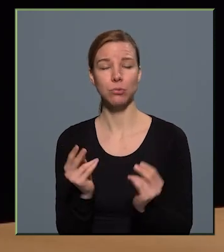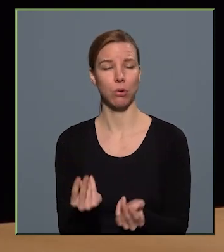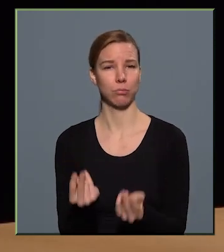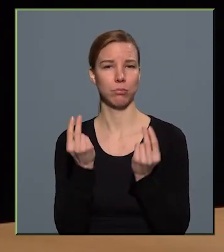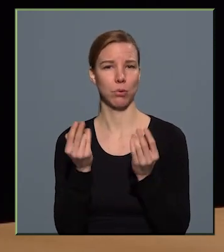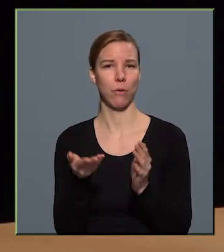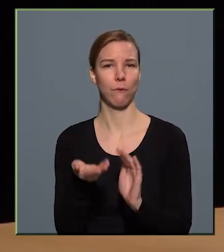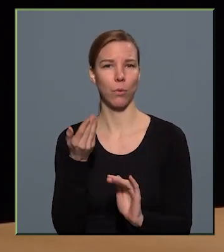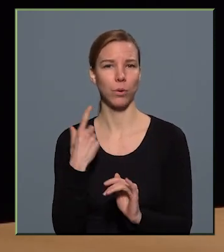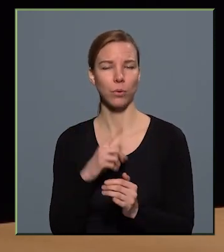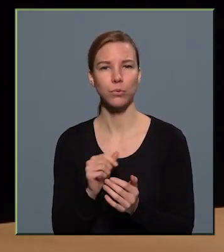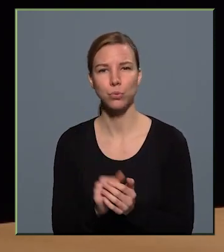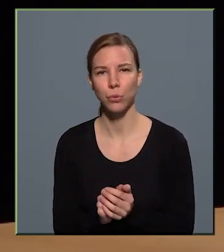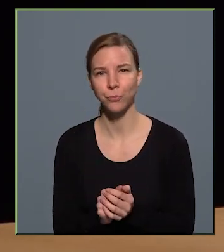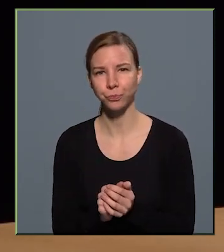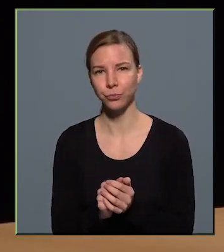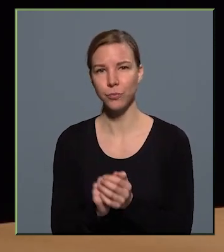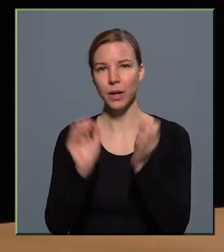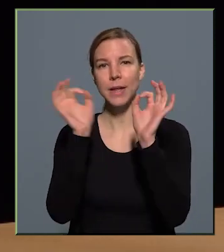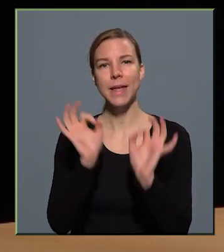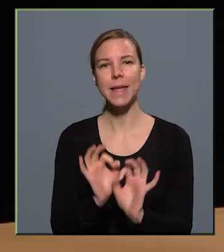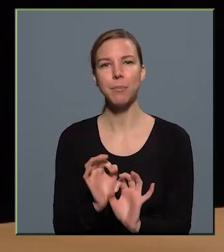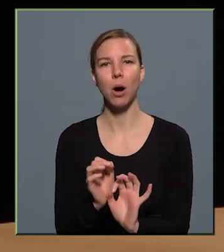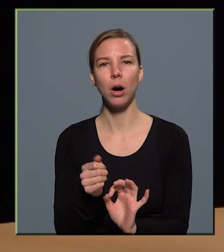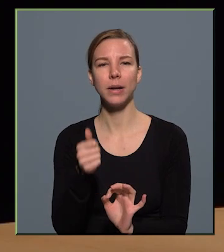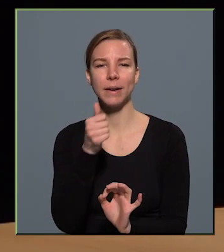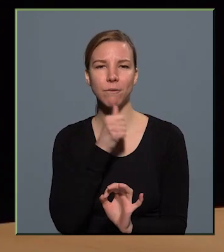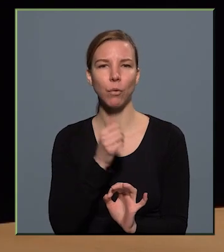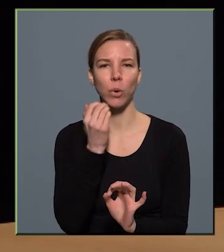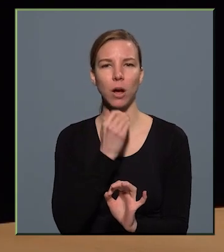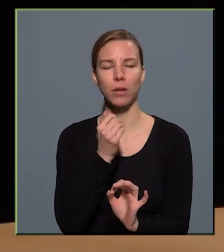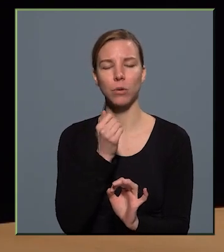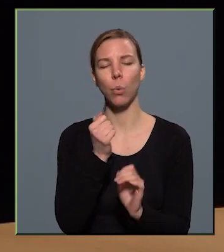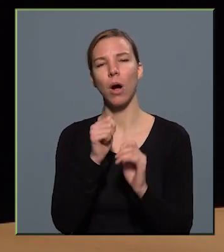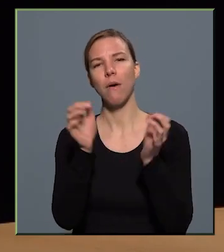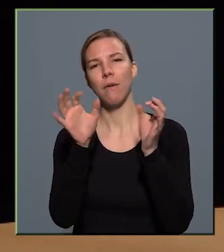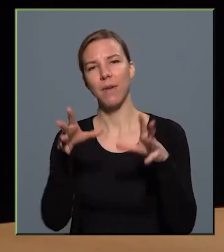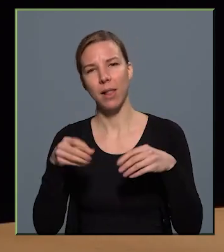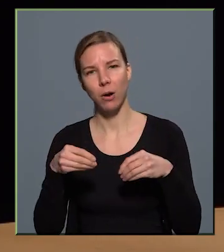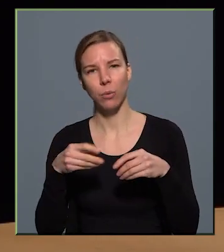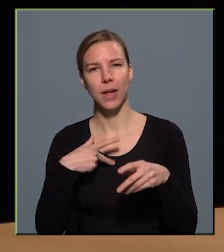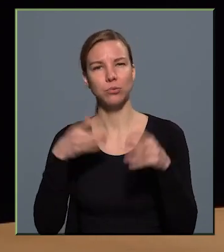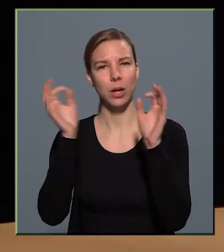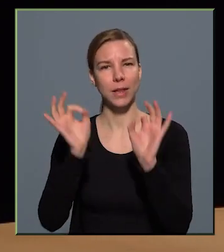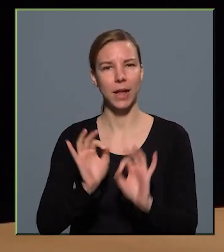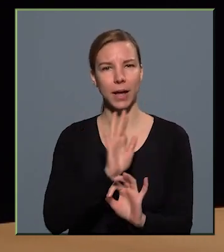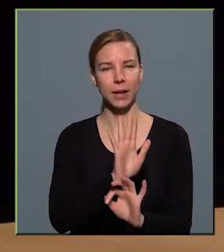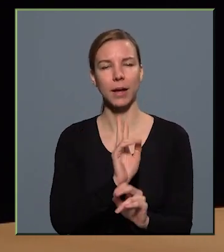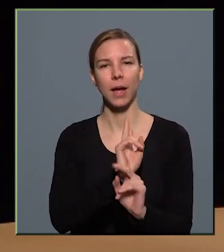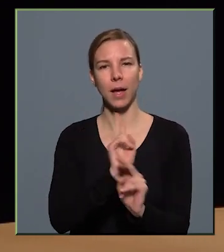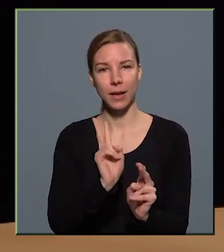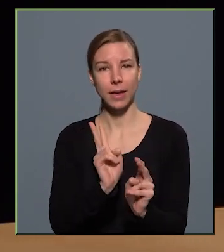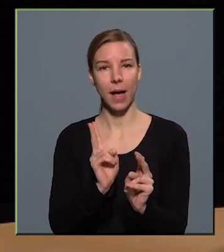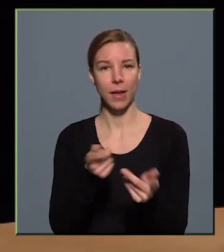amikor egyébként az ipari fogyasztóknak, tehát a vállalkozásoknak, a cégeknek piaci alapon kellett